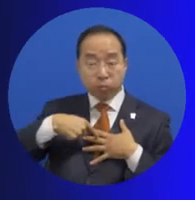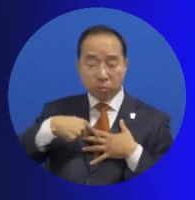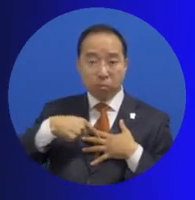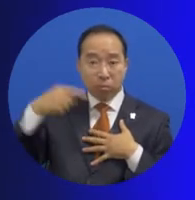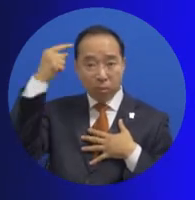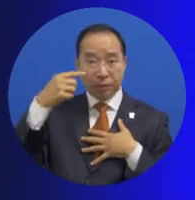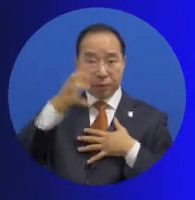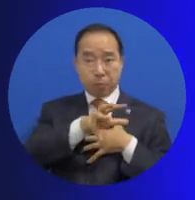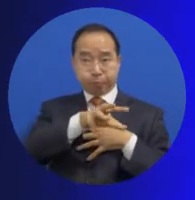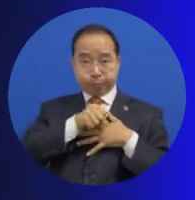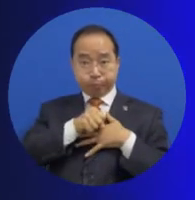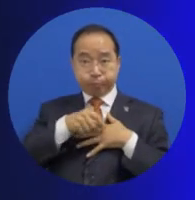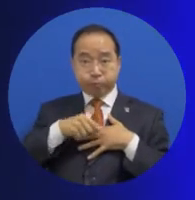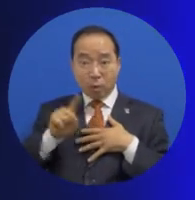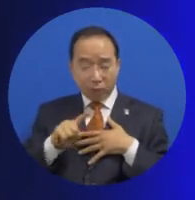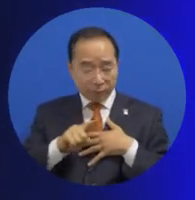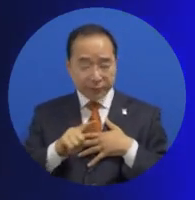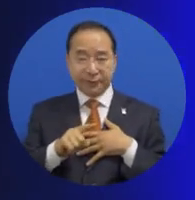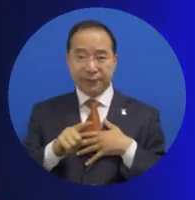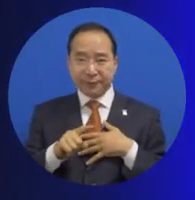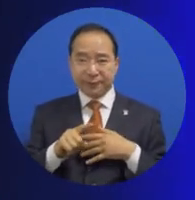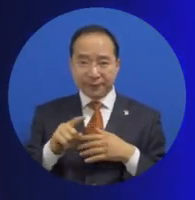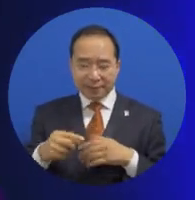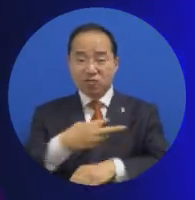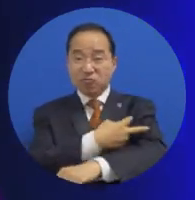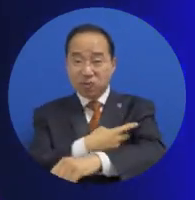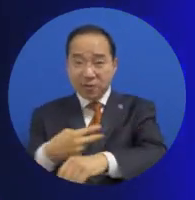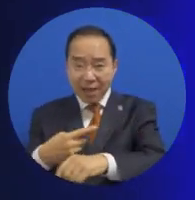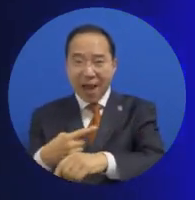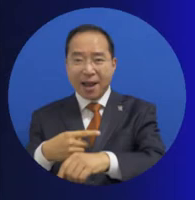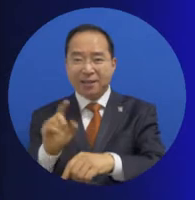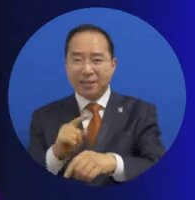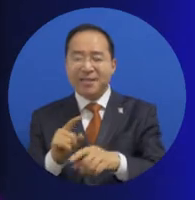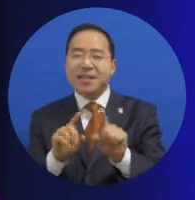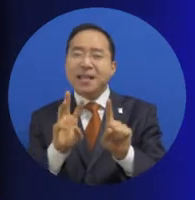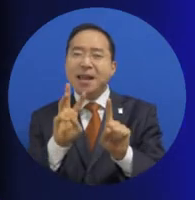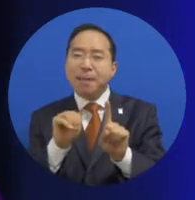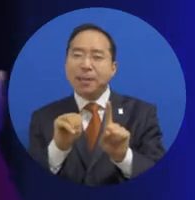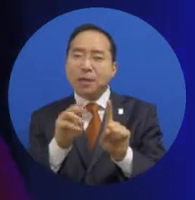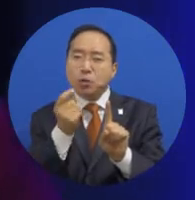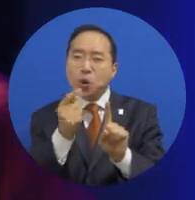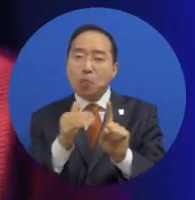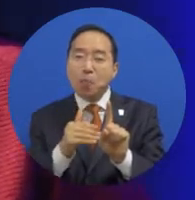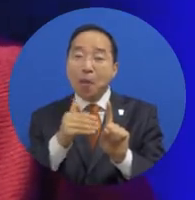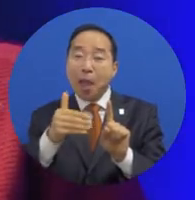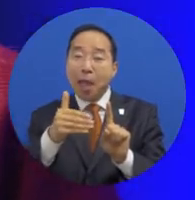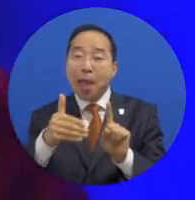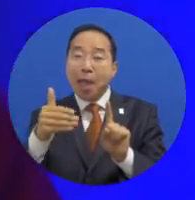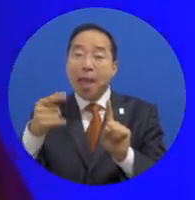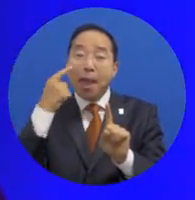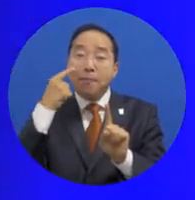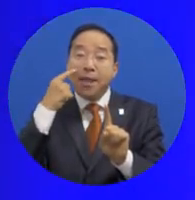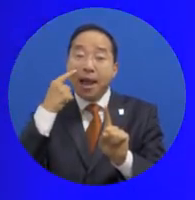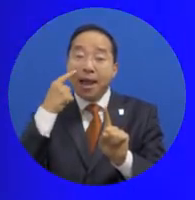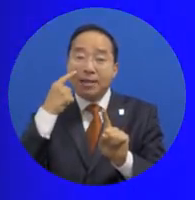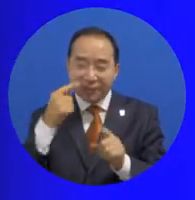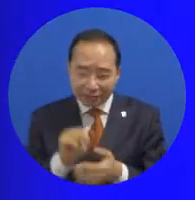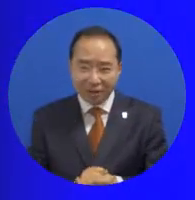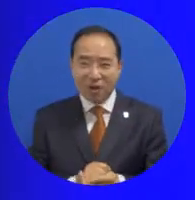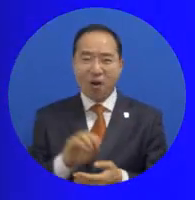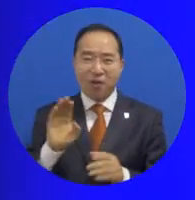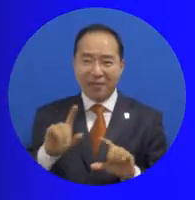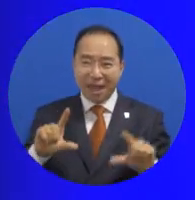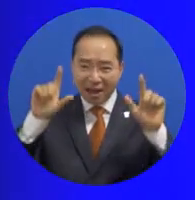좋으니까 1m씩 조금씩 조금씩 늘려가야 되겠다. 제가 수영을 하면서 그걸 깨달은 거예요. 그래서 어느